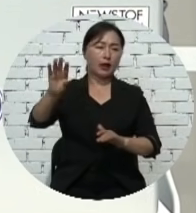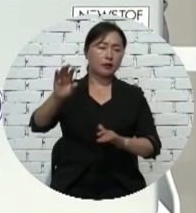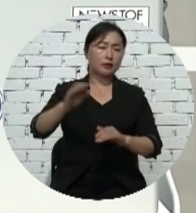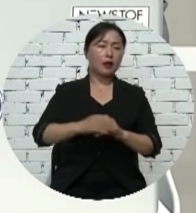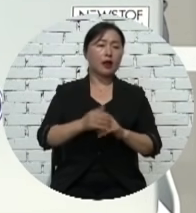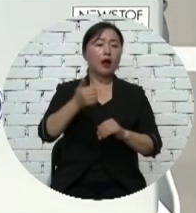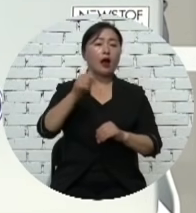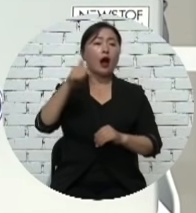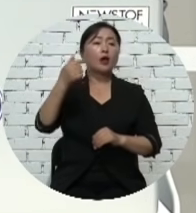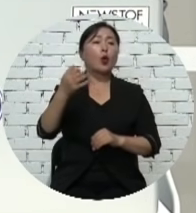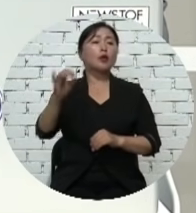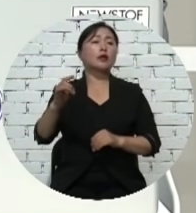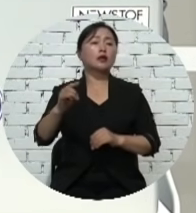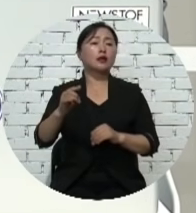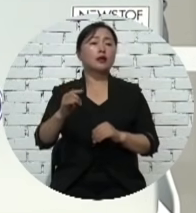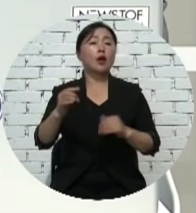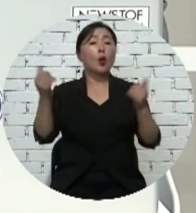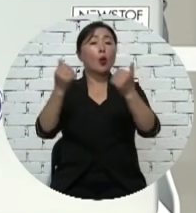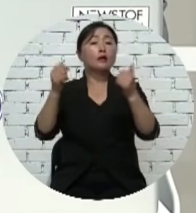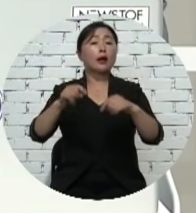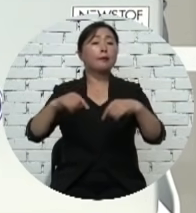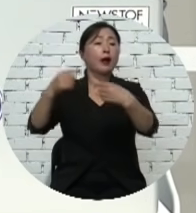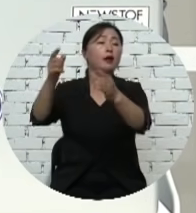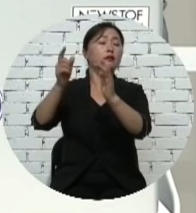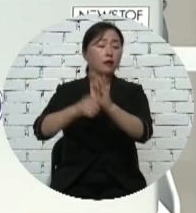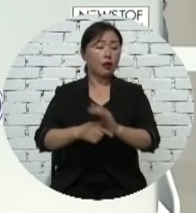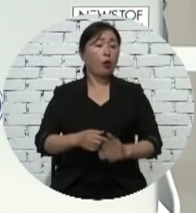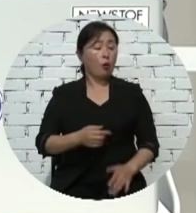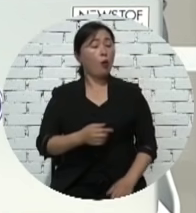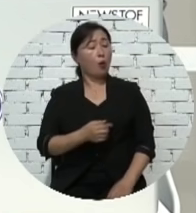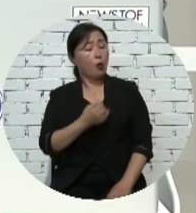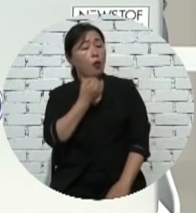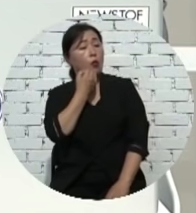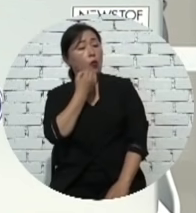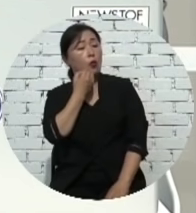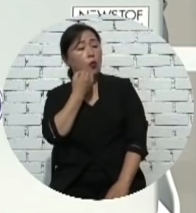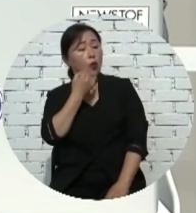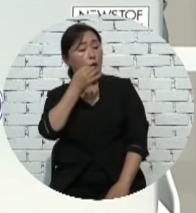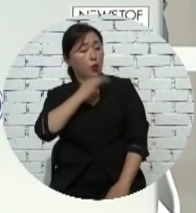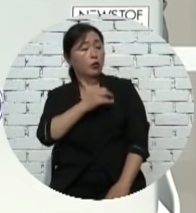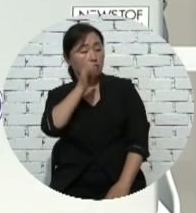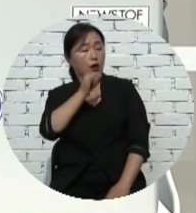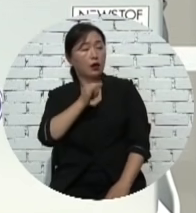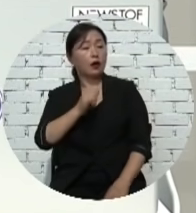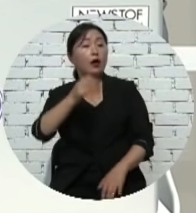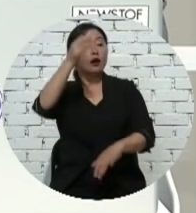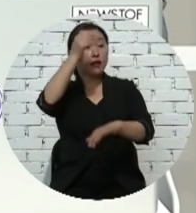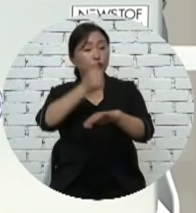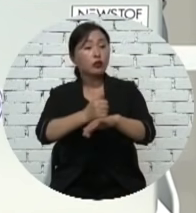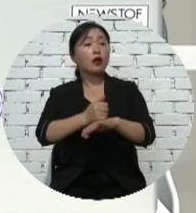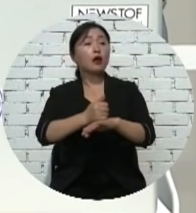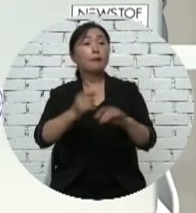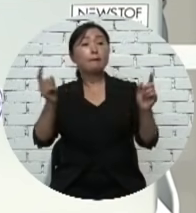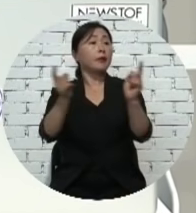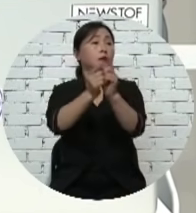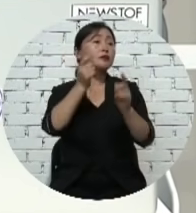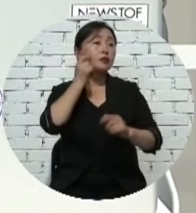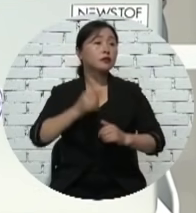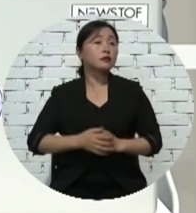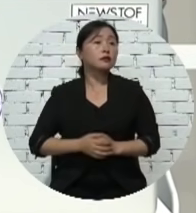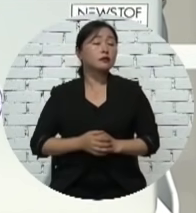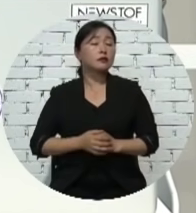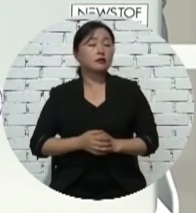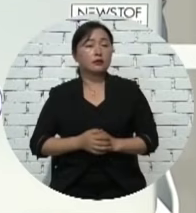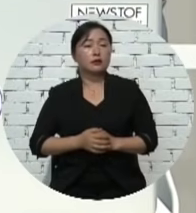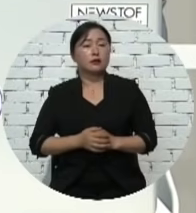저한테 전달한 사람이 굉장히 인포머티브하다 이런 얘기를 트럼프가 했다는 거예요. 가더니 하노이 회담이 결렬이 되지 않았어요. 결렬이라는 게